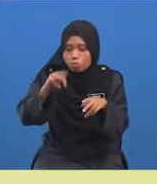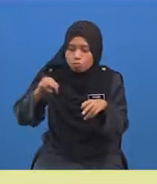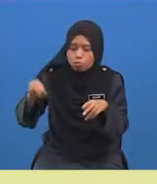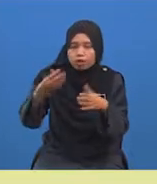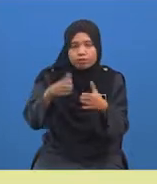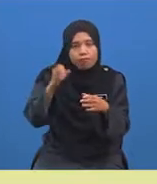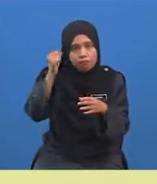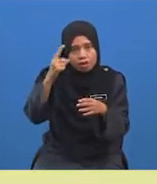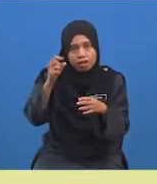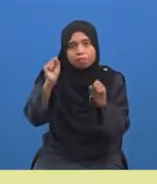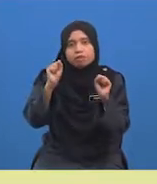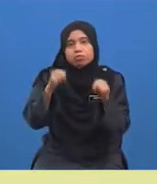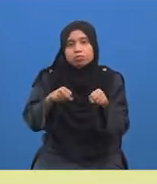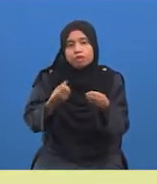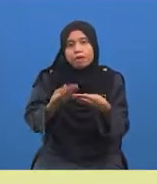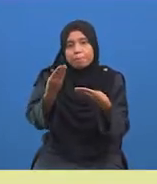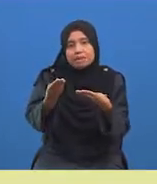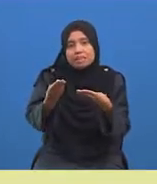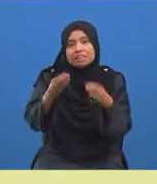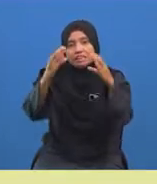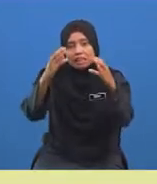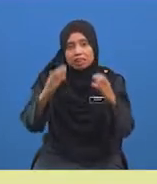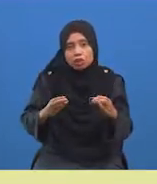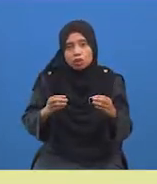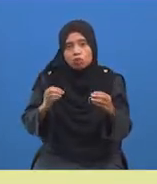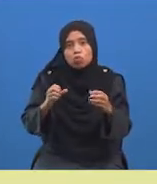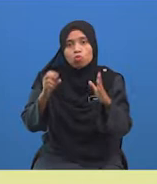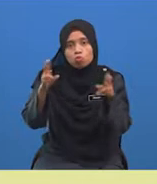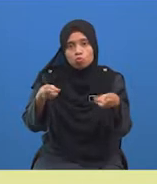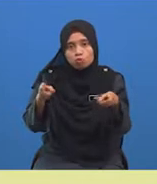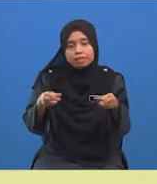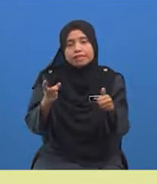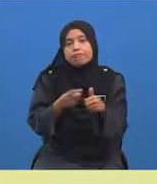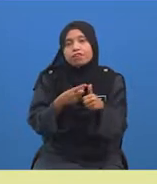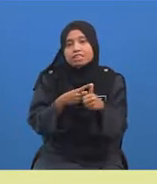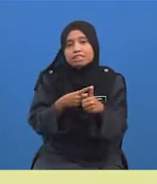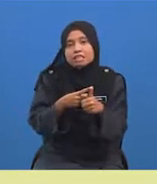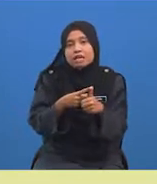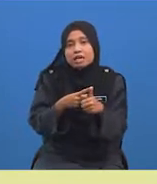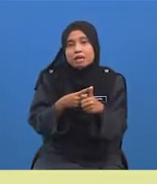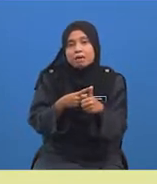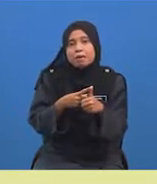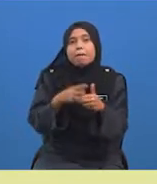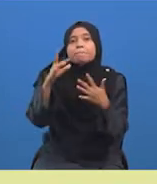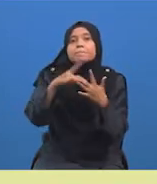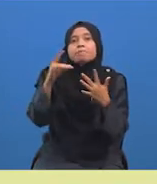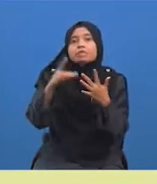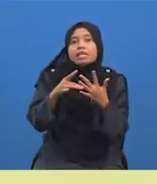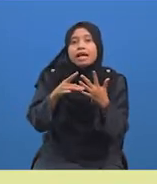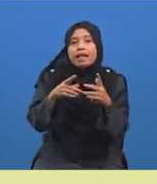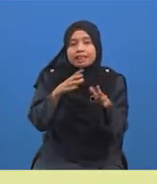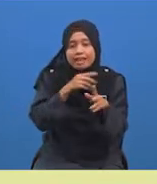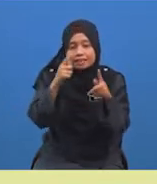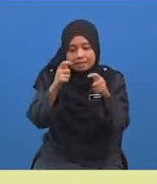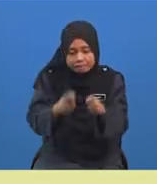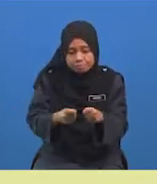kaedah pengurusan stres dari aspek organisasi, iaitu yang pertama, pemilihan dan